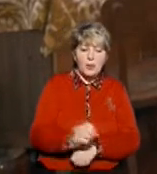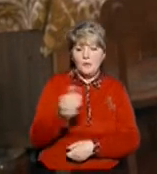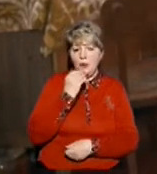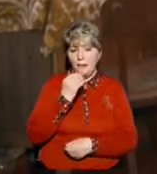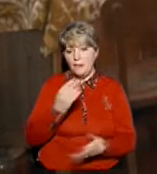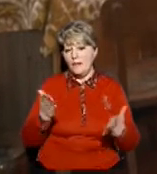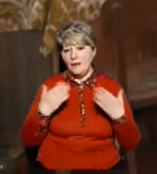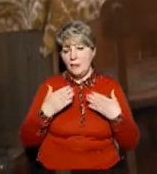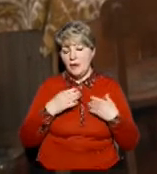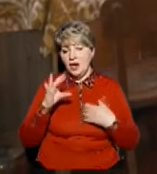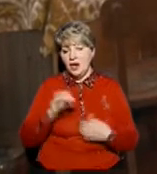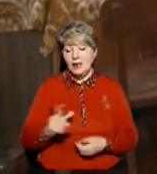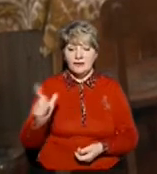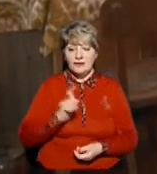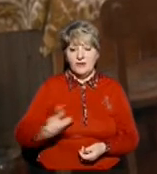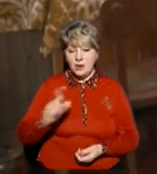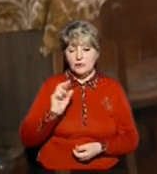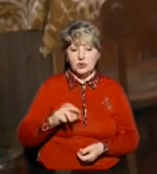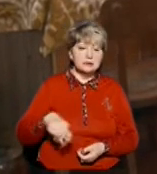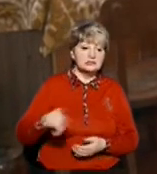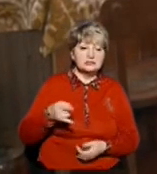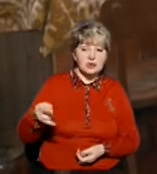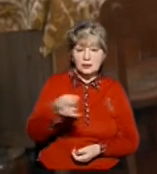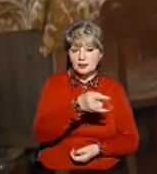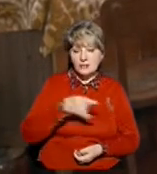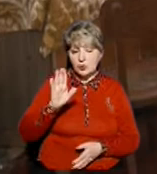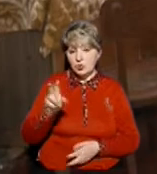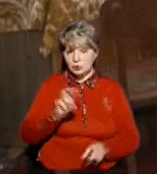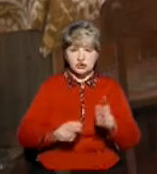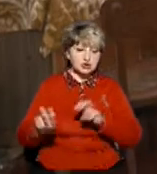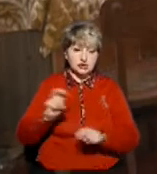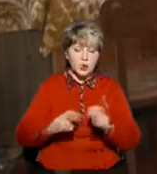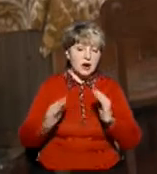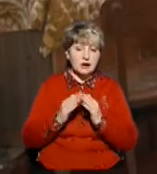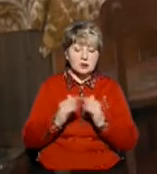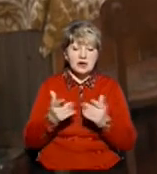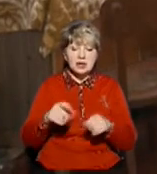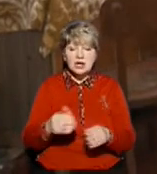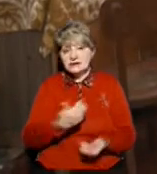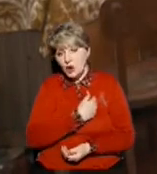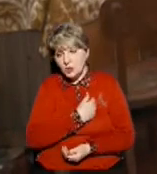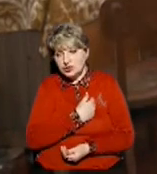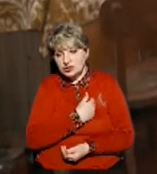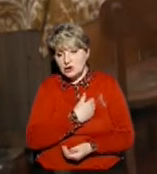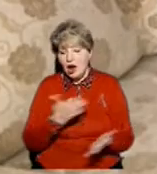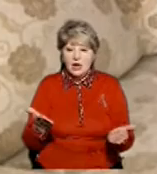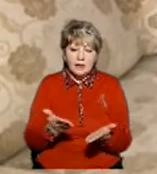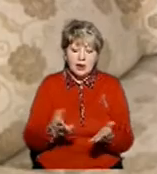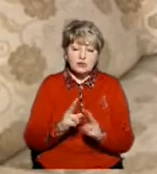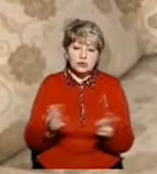відпочити і йти собі, і підемо з вами шукати. Сядемо на машини, поїдемо по цим хатам, будете собі шукати. Захочете, там якась